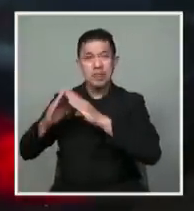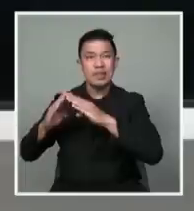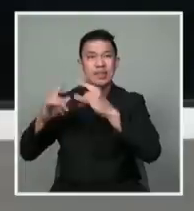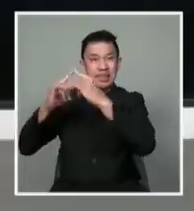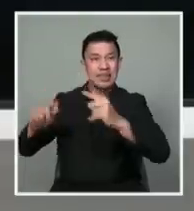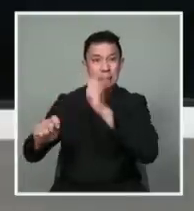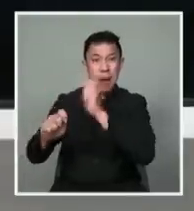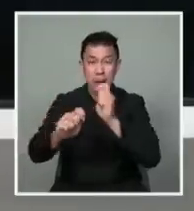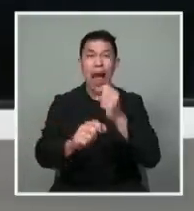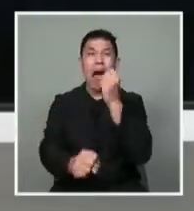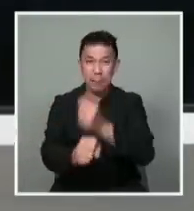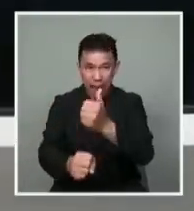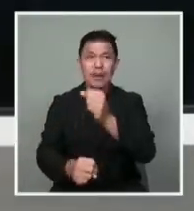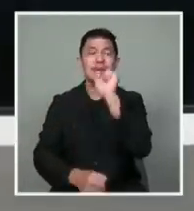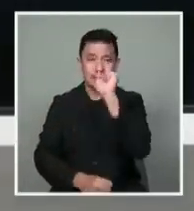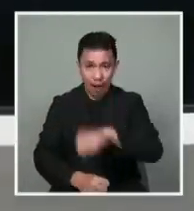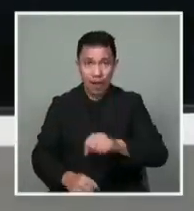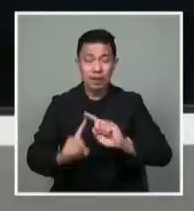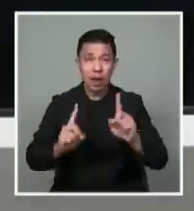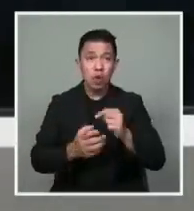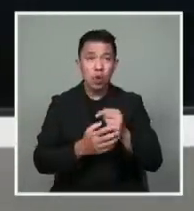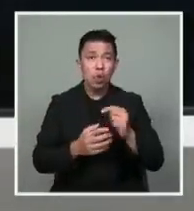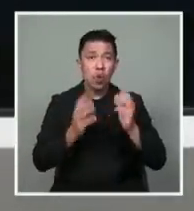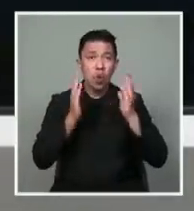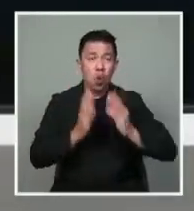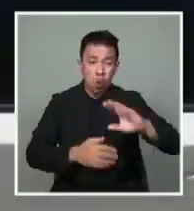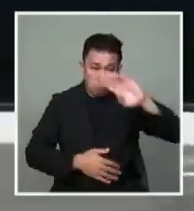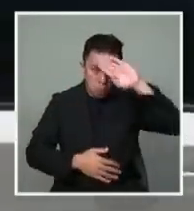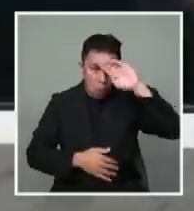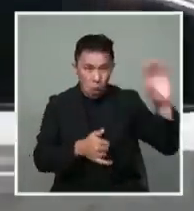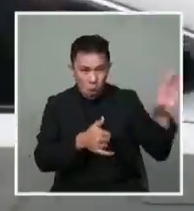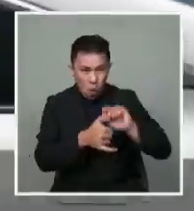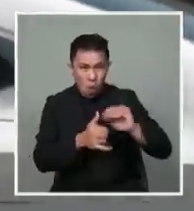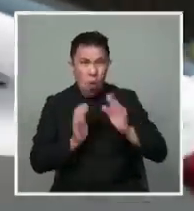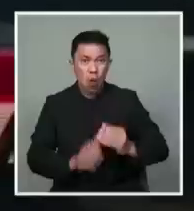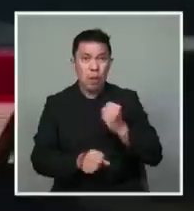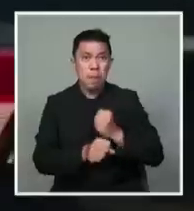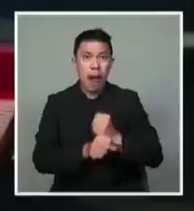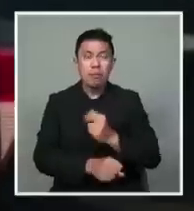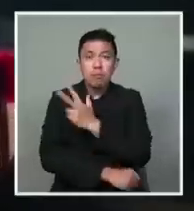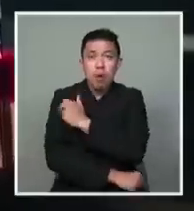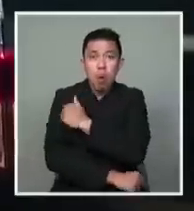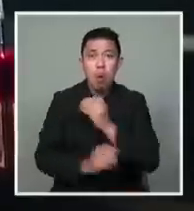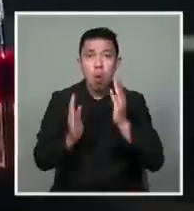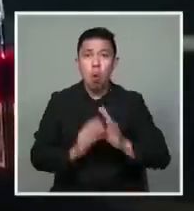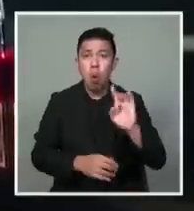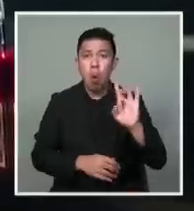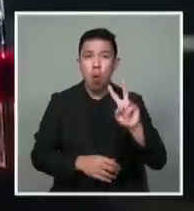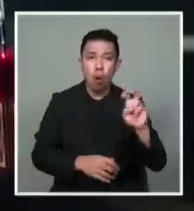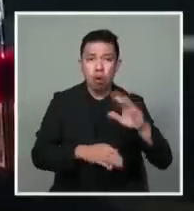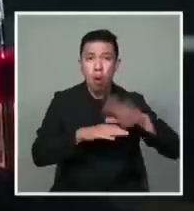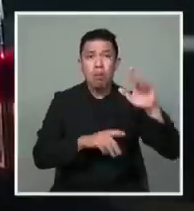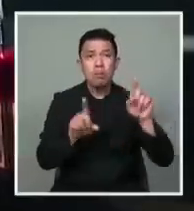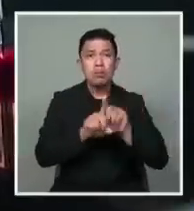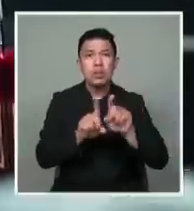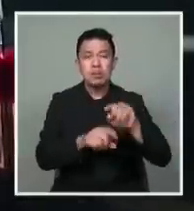สนามได้ก็จริงเนี่ยนะคะแต่ถ้าจำนวนผู้ที่ติดเชื้อเป็นบุคลากรทางการแพทย์เป็นร้อยคนหลายร้อยคนแบบที่มันเกิดขึ้